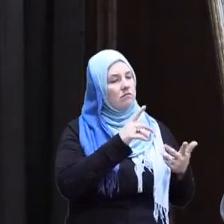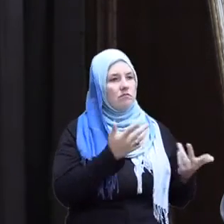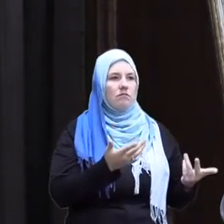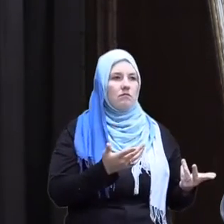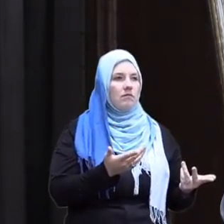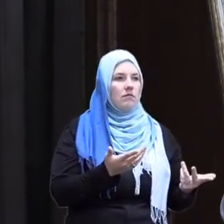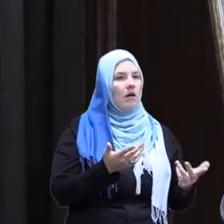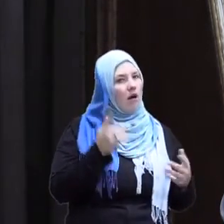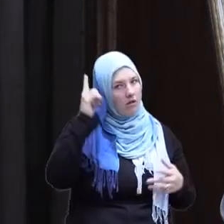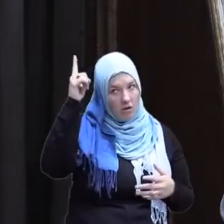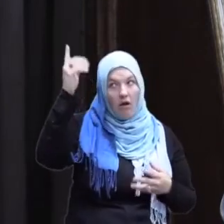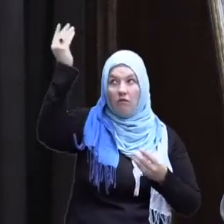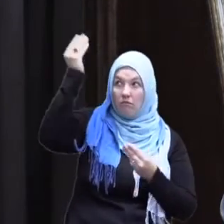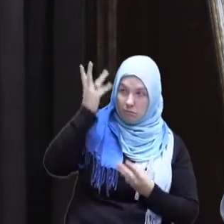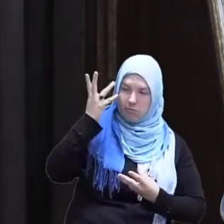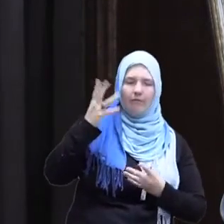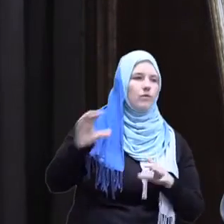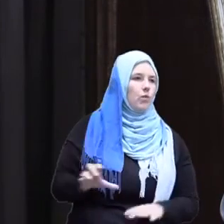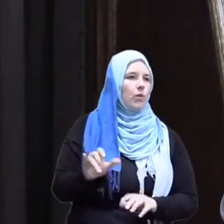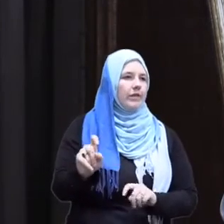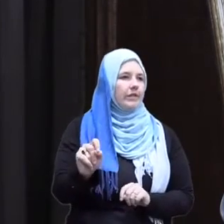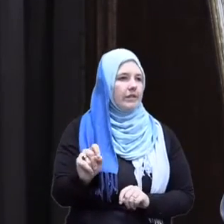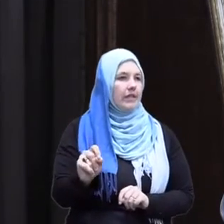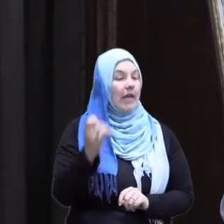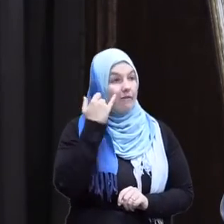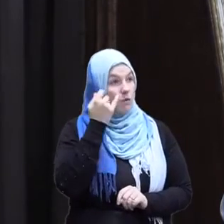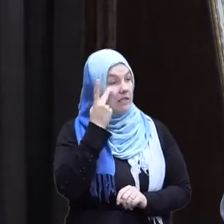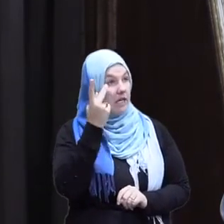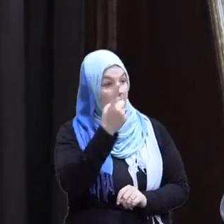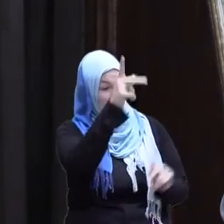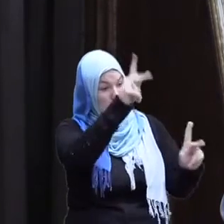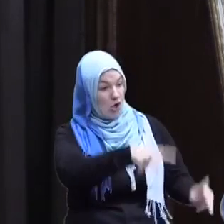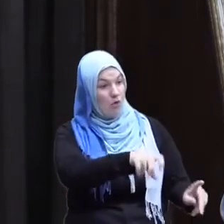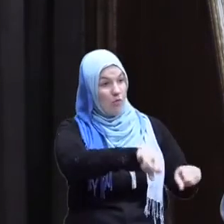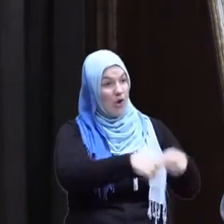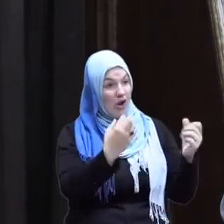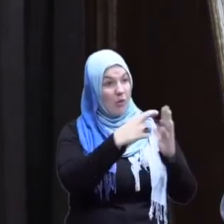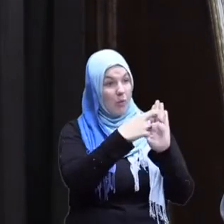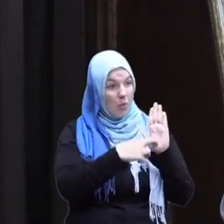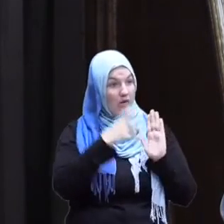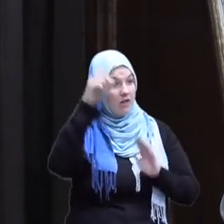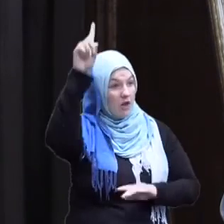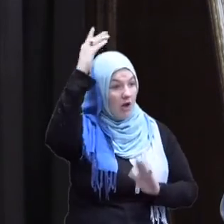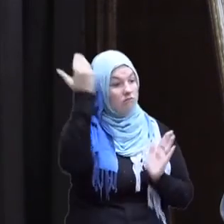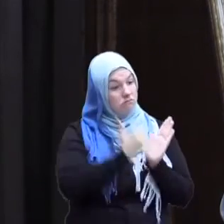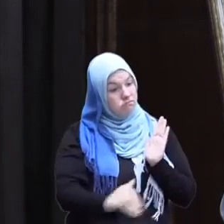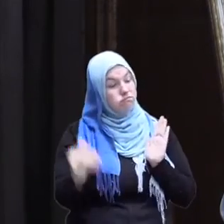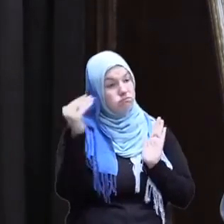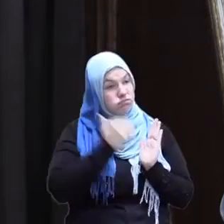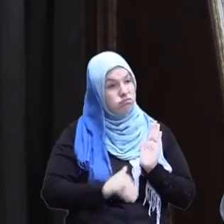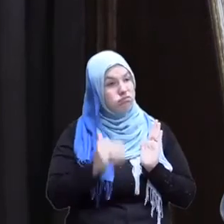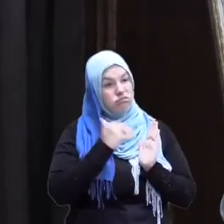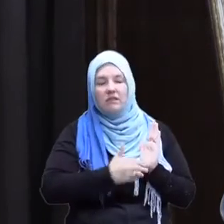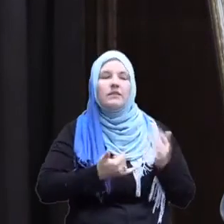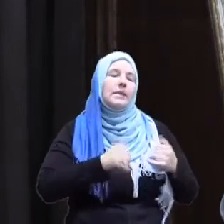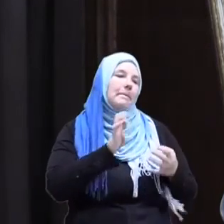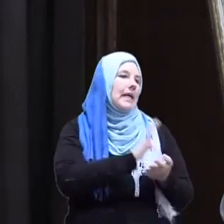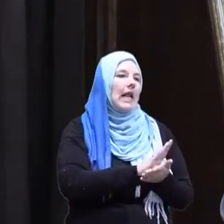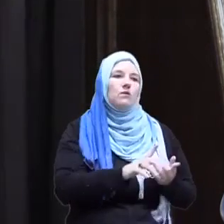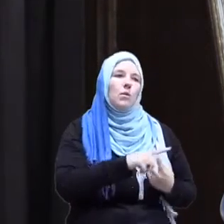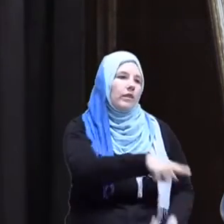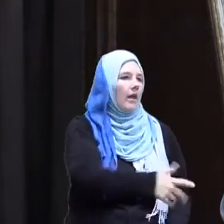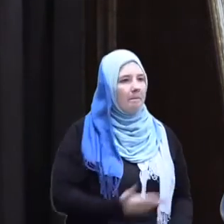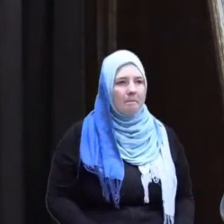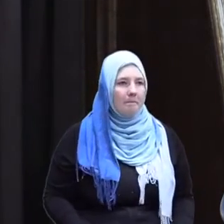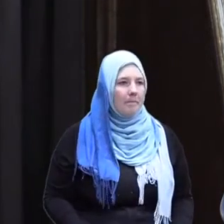what Allah tells us to do. Allah says, وَقُولُوا لِلنَّاسِ حُسْنًا. Look at this. And say what is